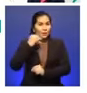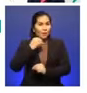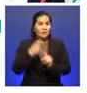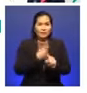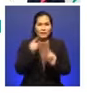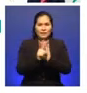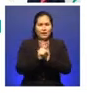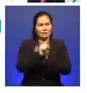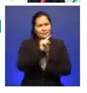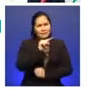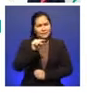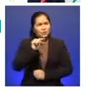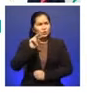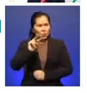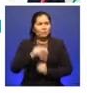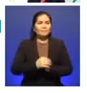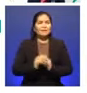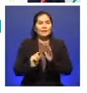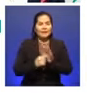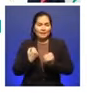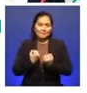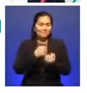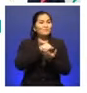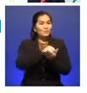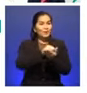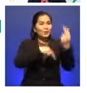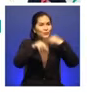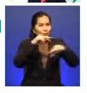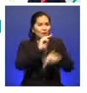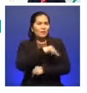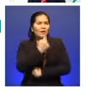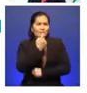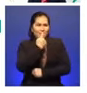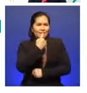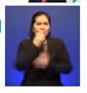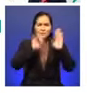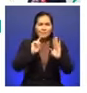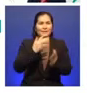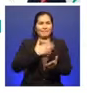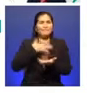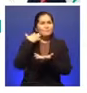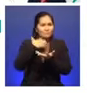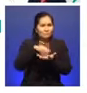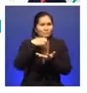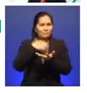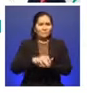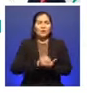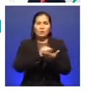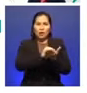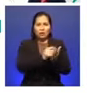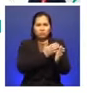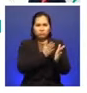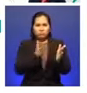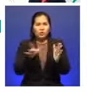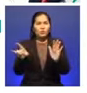ครั้งในครั้งแรกที่จัดรถบริการทันตกรรมเข้าไปนะคะขอเล่านิดนึงวันสุดท้ายของการให้บริ